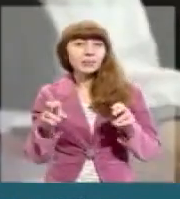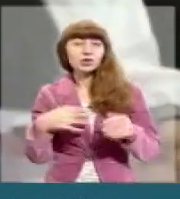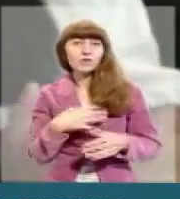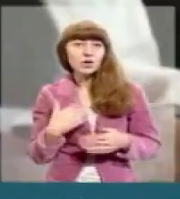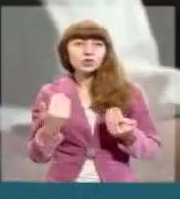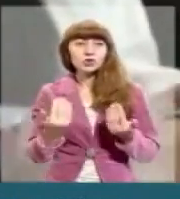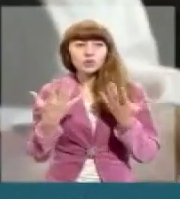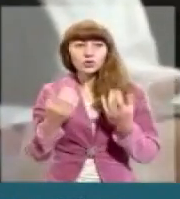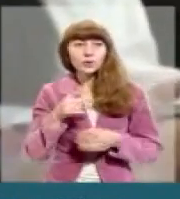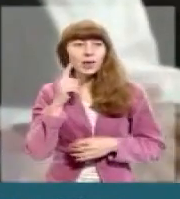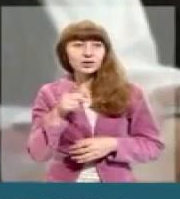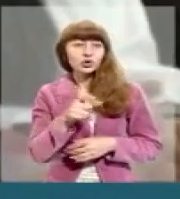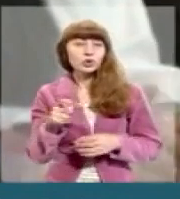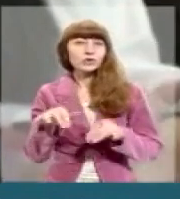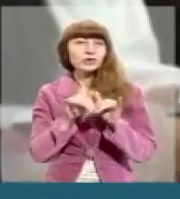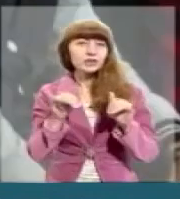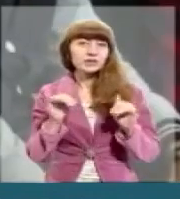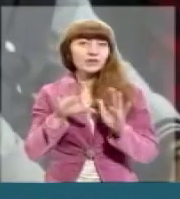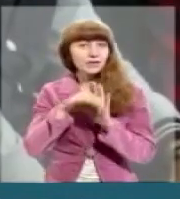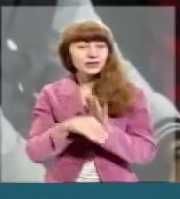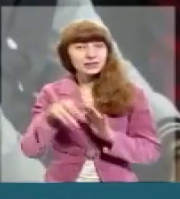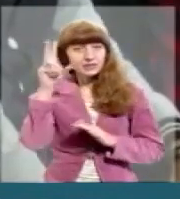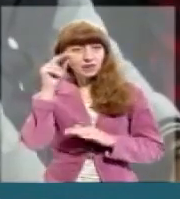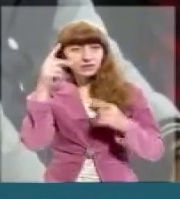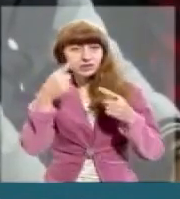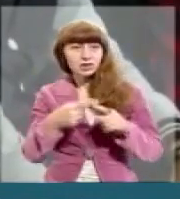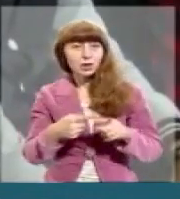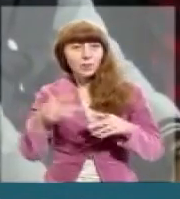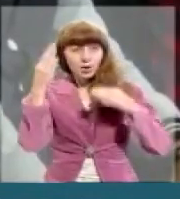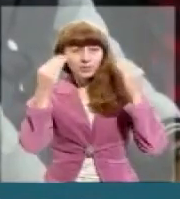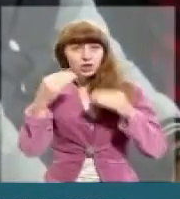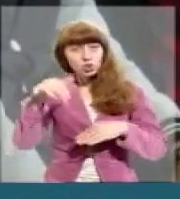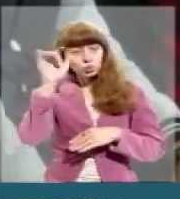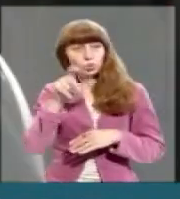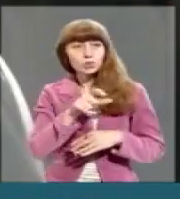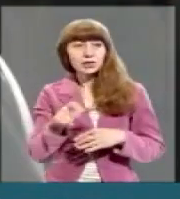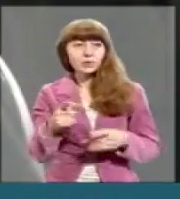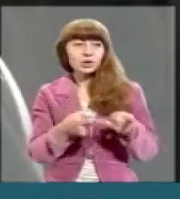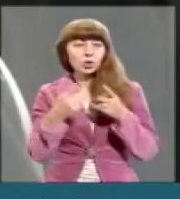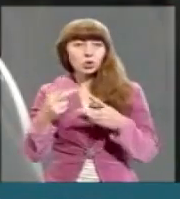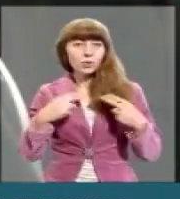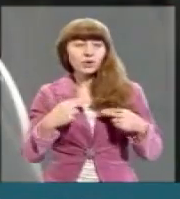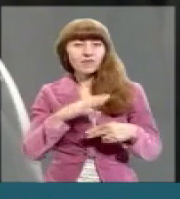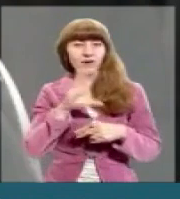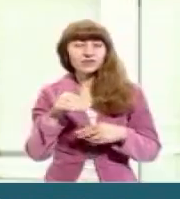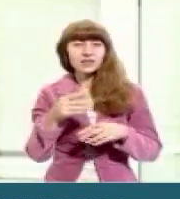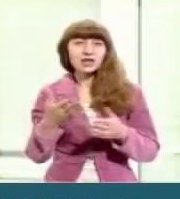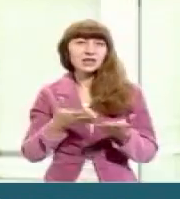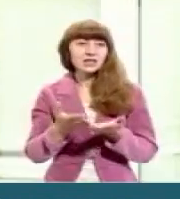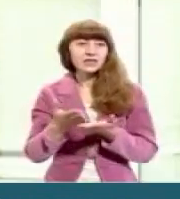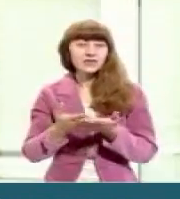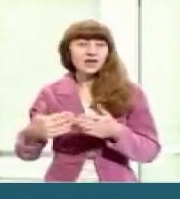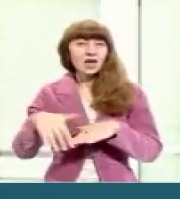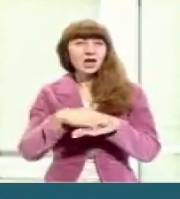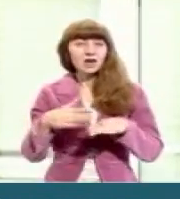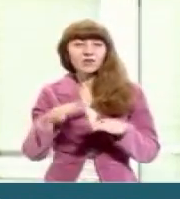волнуют современную молодежь. К примеру, развитие и внедрение цифровизации. По мнению студентов, переход работы практически всех важных сфер в электронный